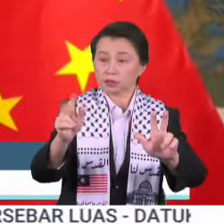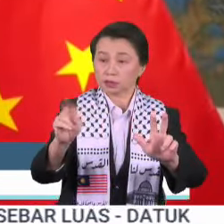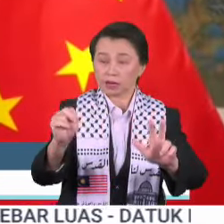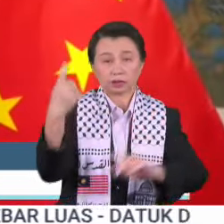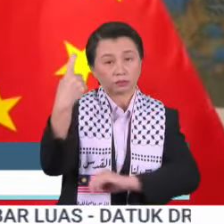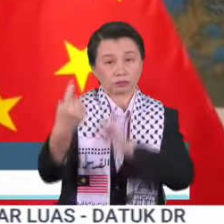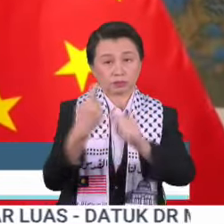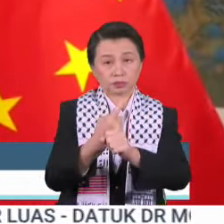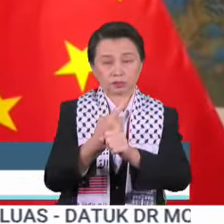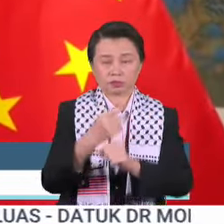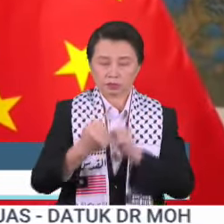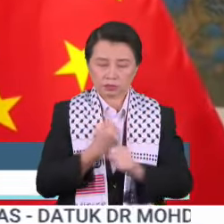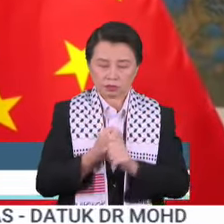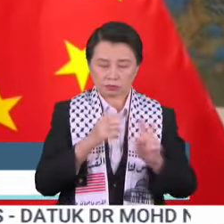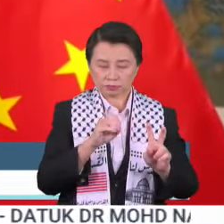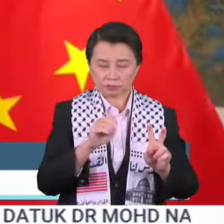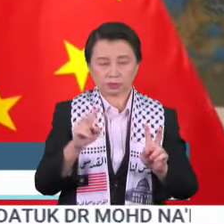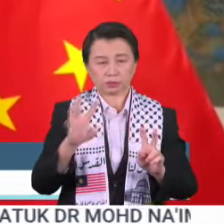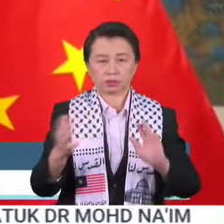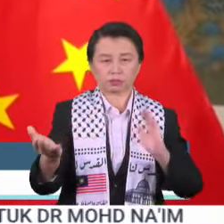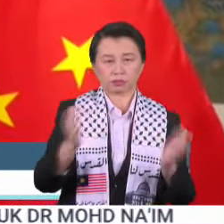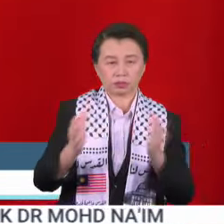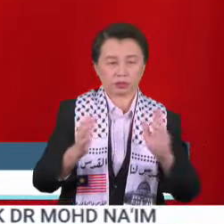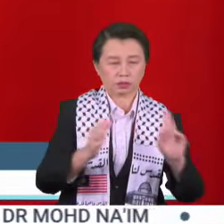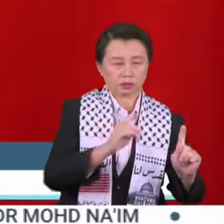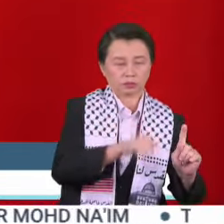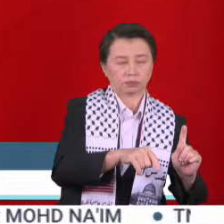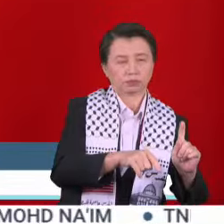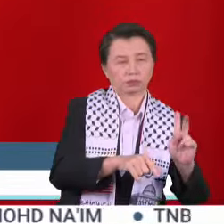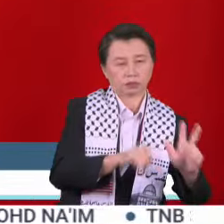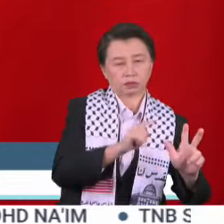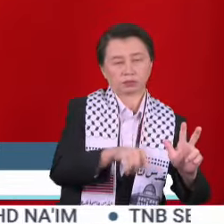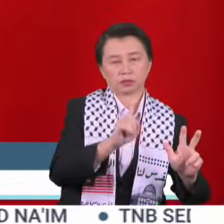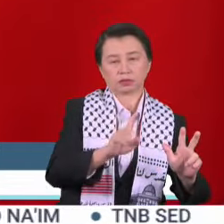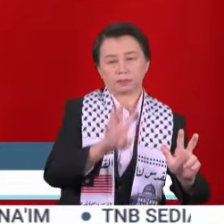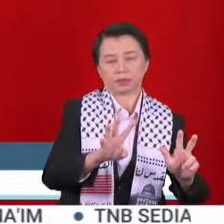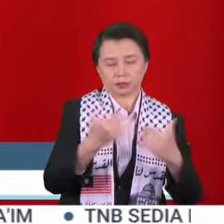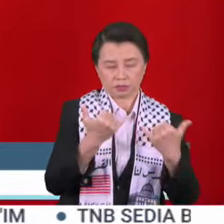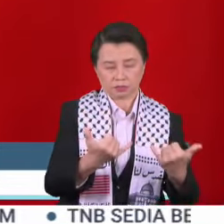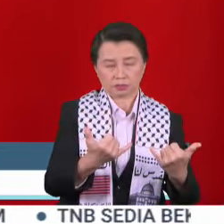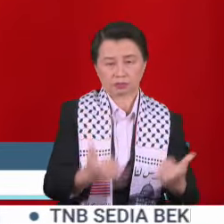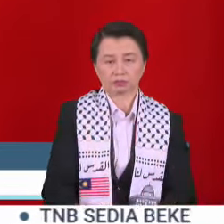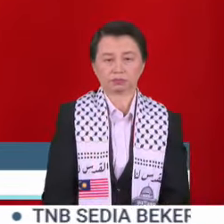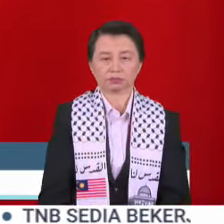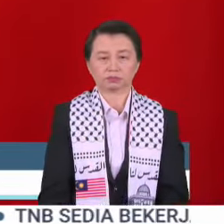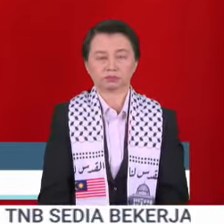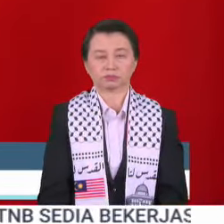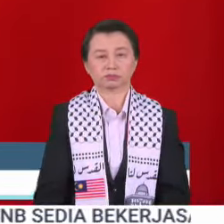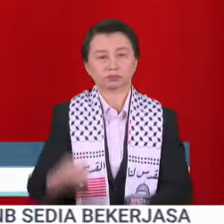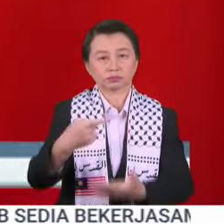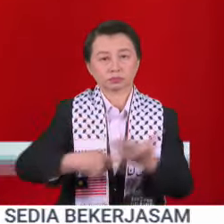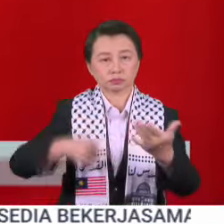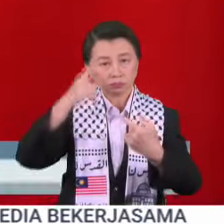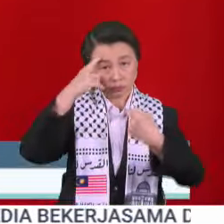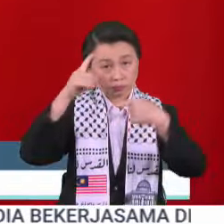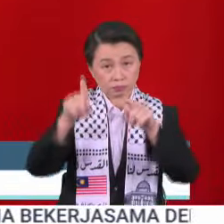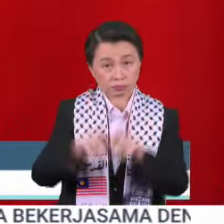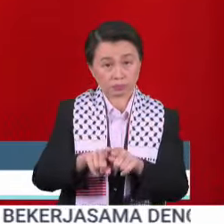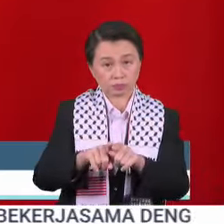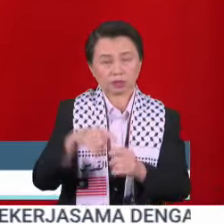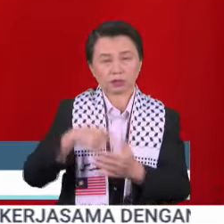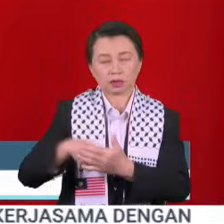setahun menjelang 2024 berbanding 3.14 juta tan ketika ini. Apa yang dipersetujui